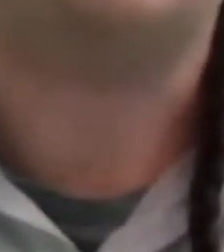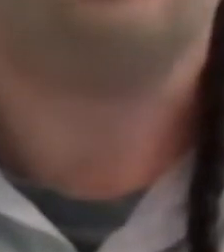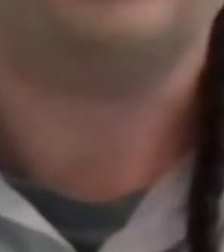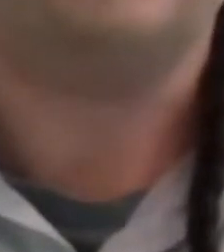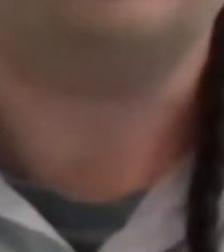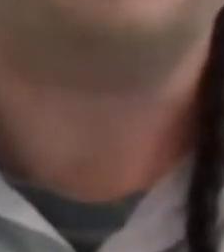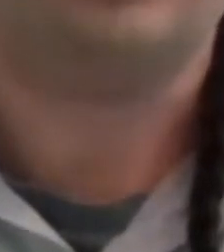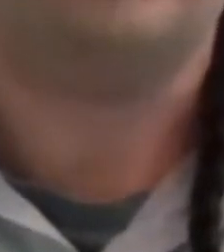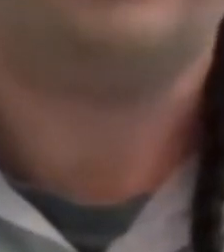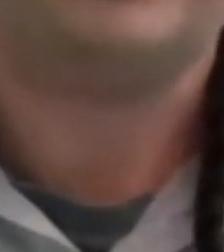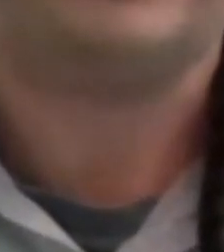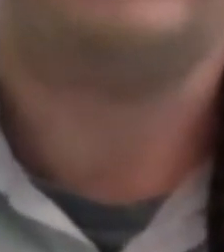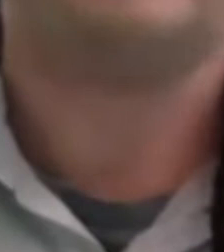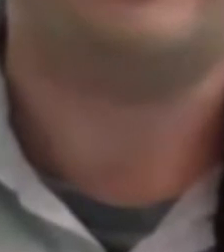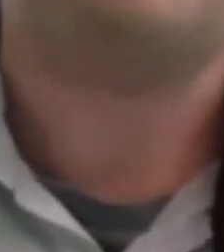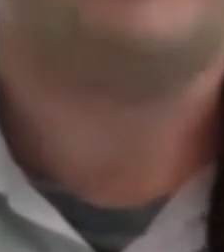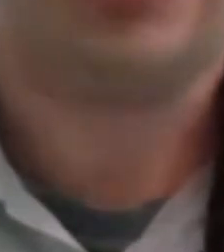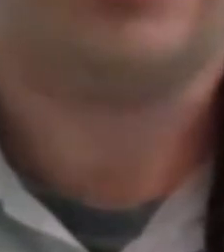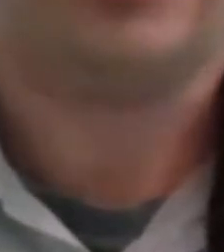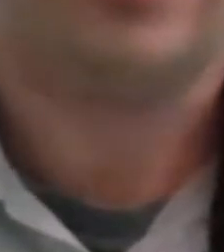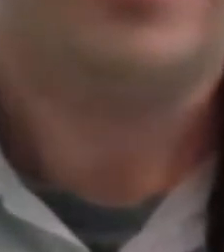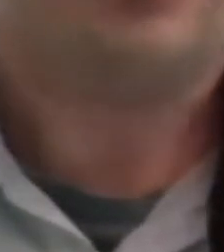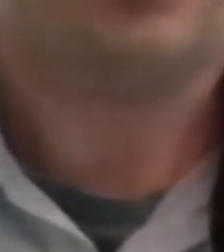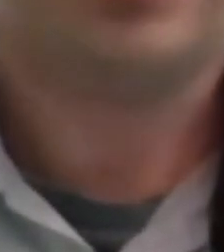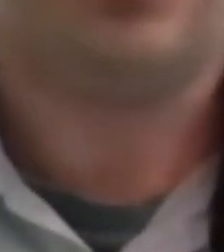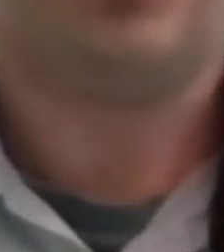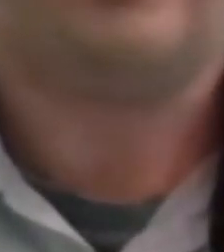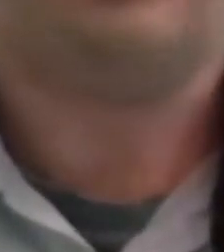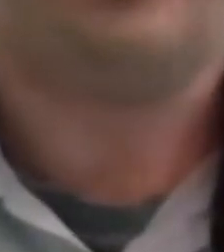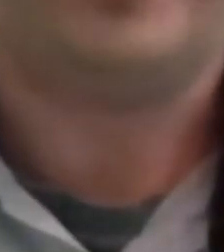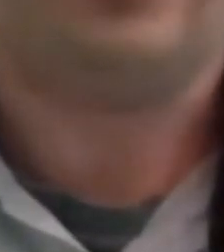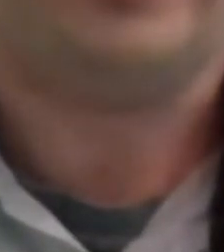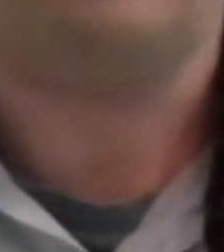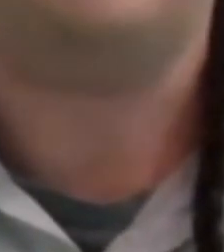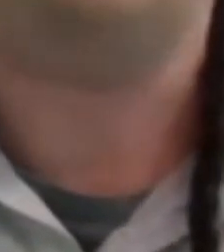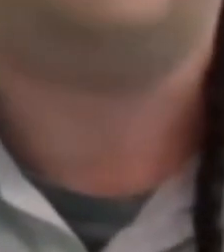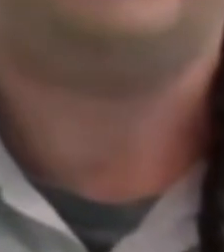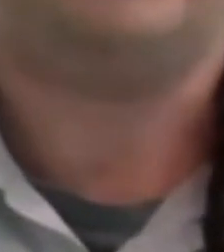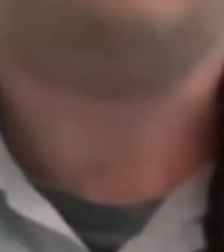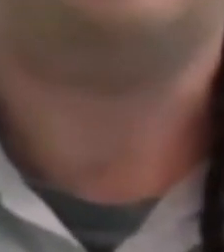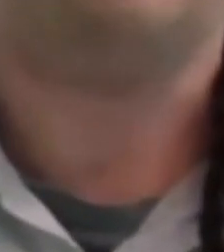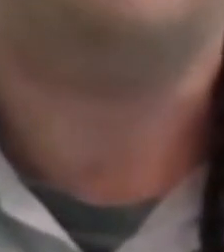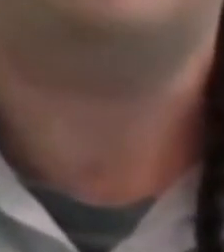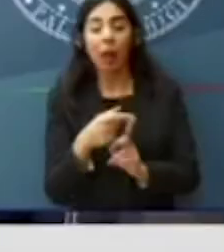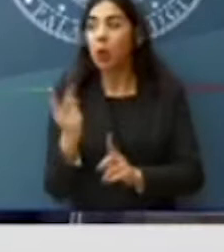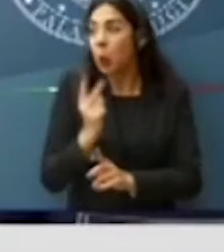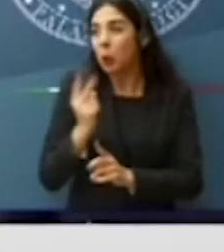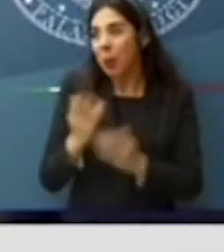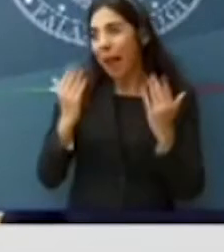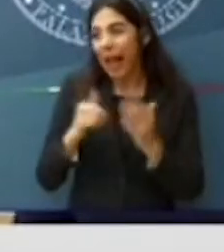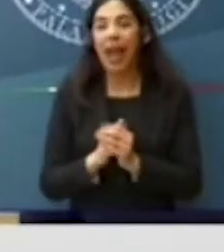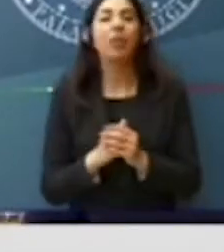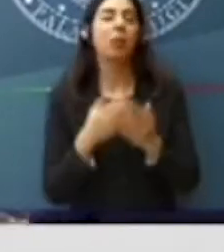Consiglio, è la sua seconda conferenza stampa a margine del Consiglio europeo. Ecco, Mario Draghi questa volta è